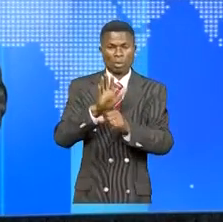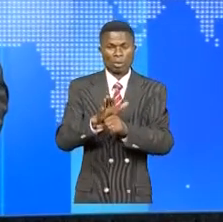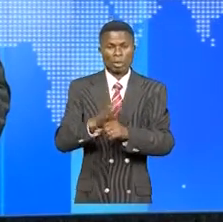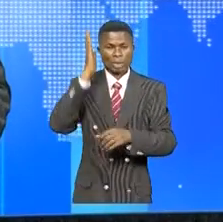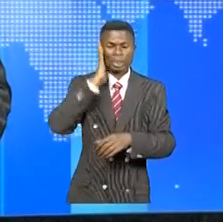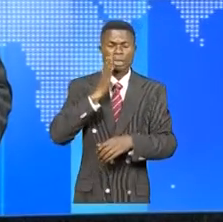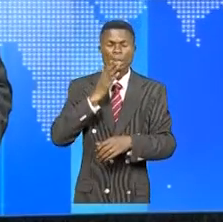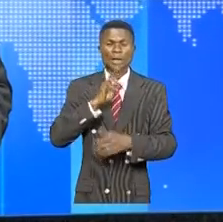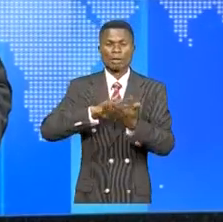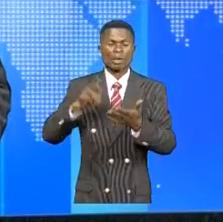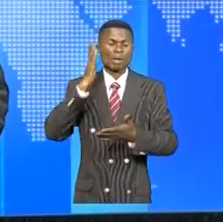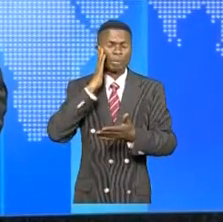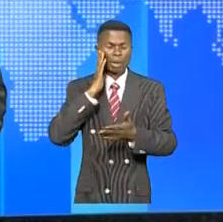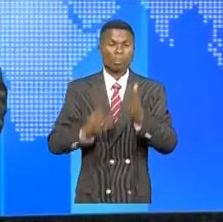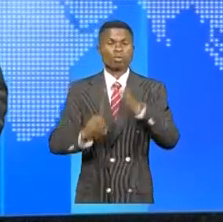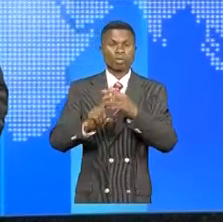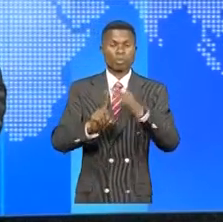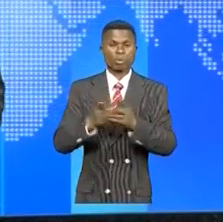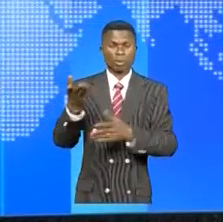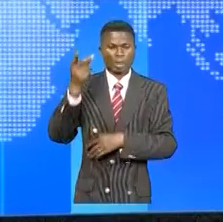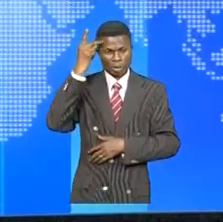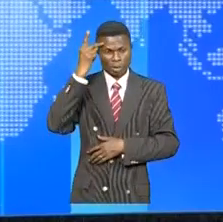Sainte Vierge Marie à Kinshasa.